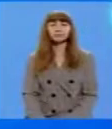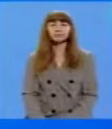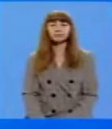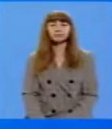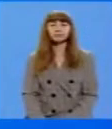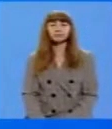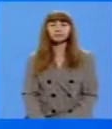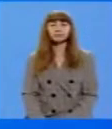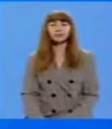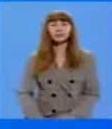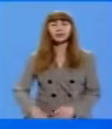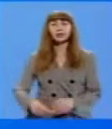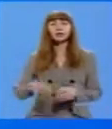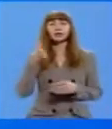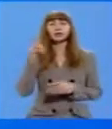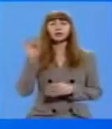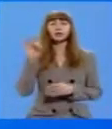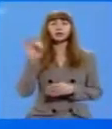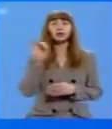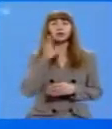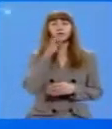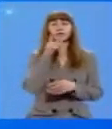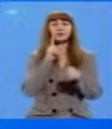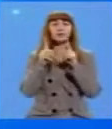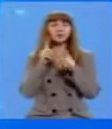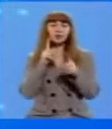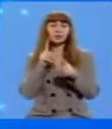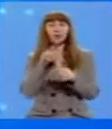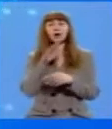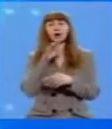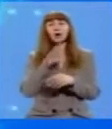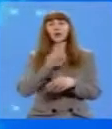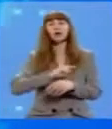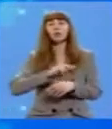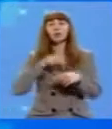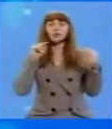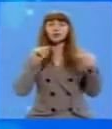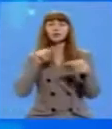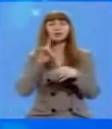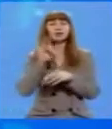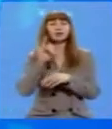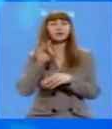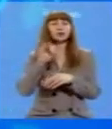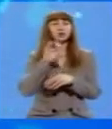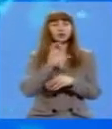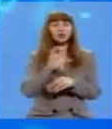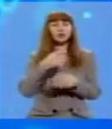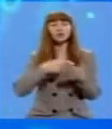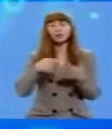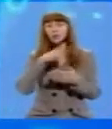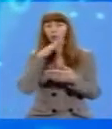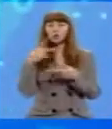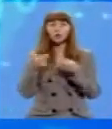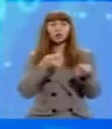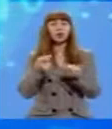Қасым Жомарт Тоқаев коронавирус індетінің таралуына қарсы шаралар қабылдау жөніндегі кеңесте өздеріне жүктелген міндеттерді шала